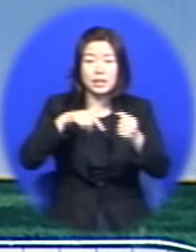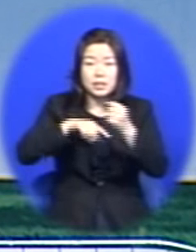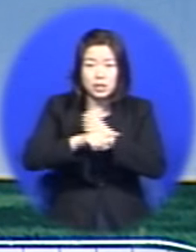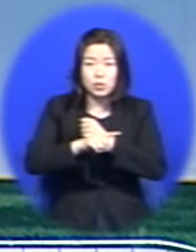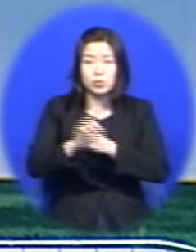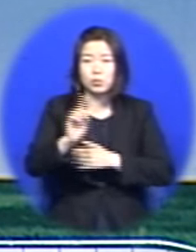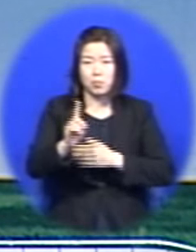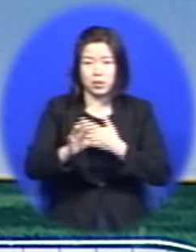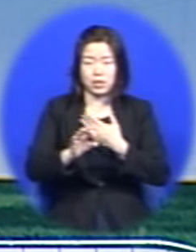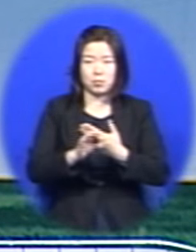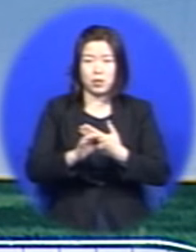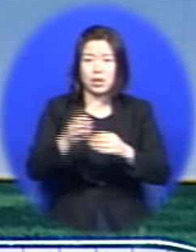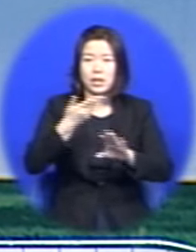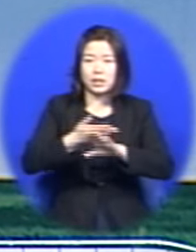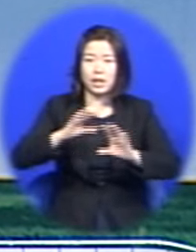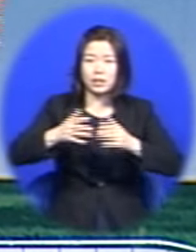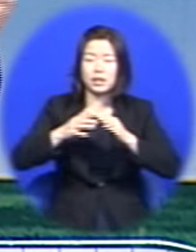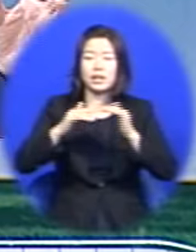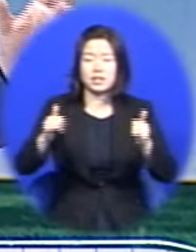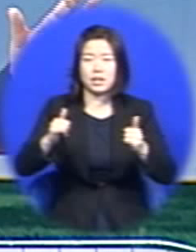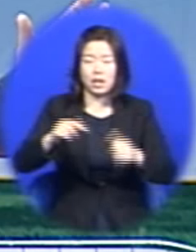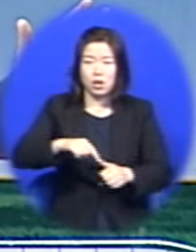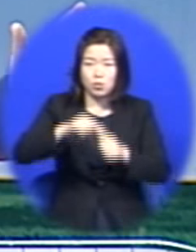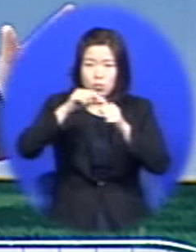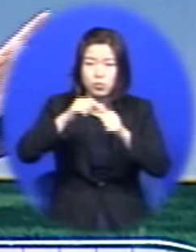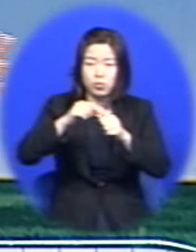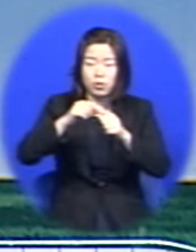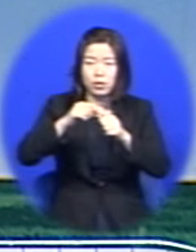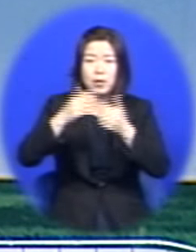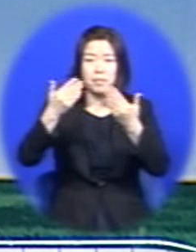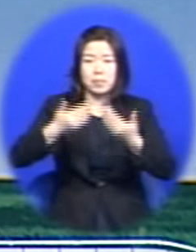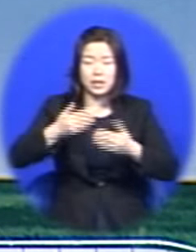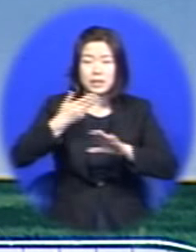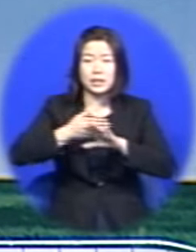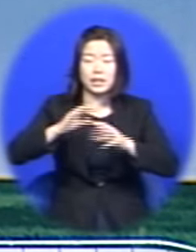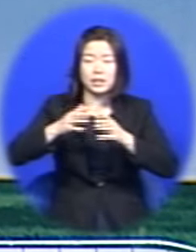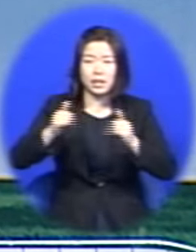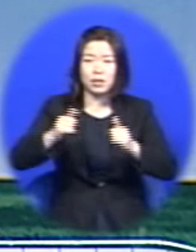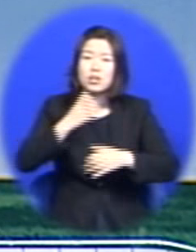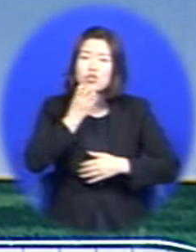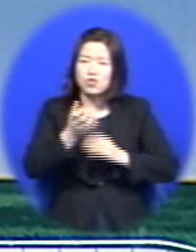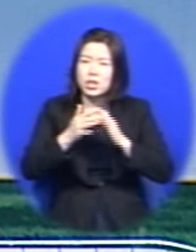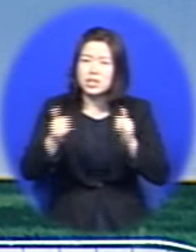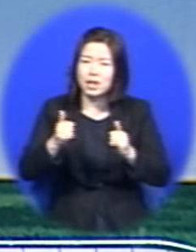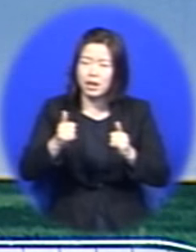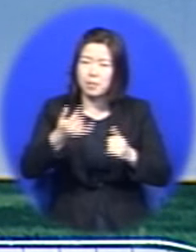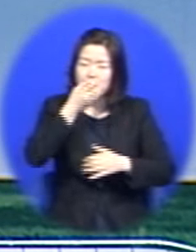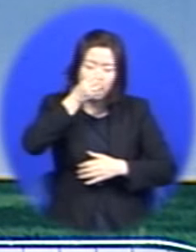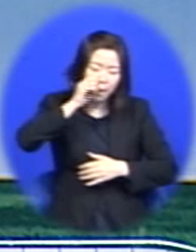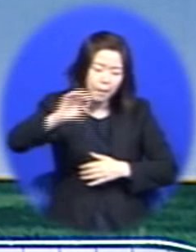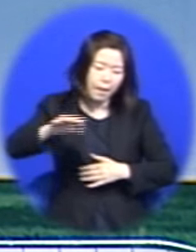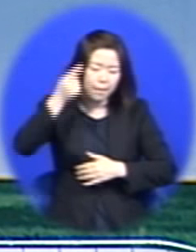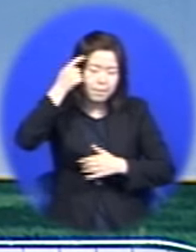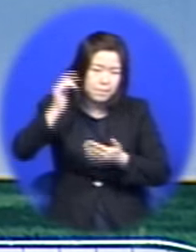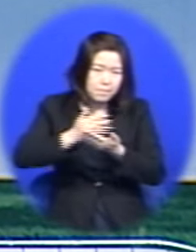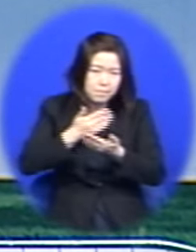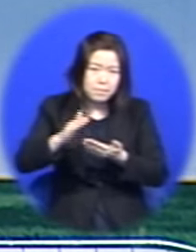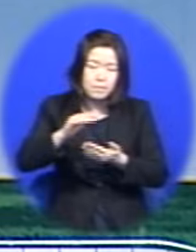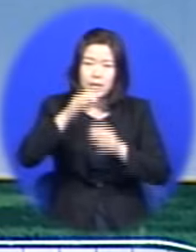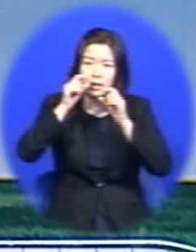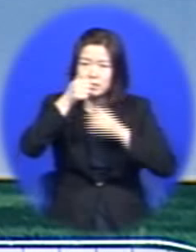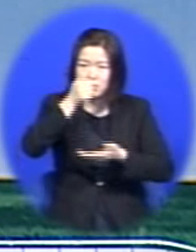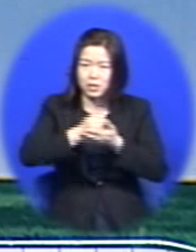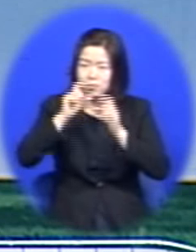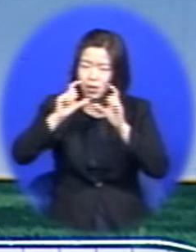이유는요, 이방인들에게, 구원받은 이방인들에게 유대인들을 제발 멸시하고 판단하고